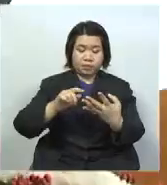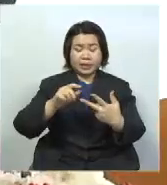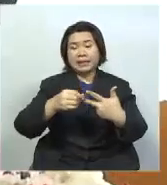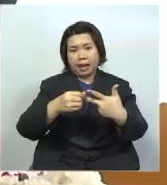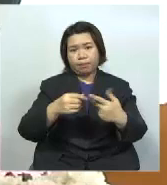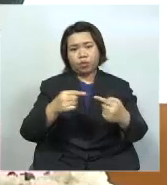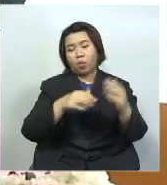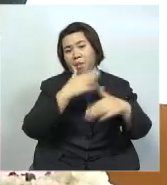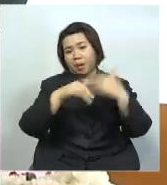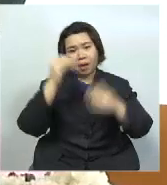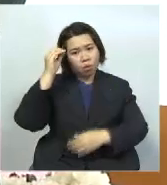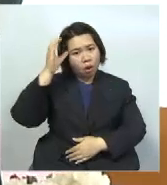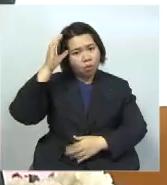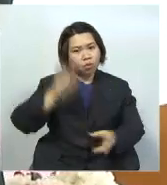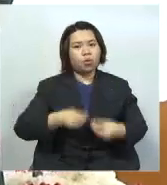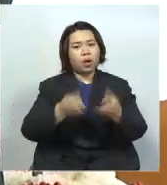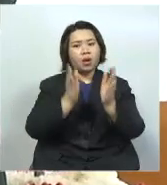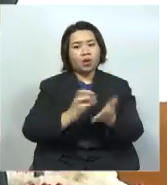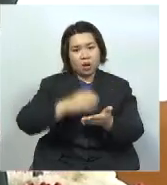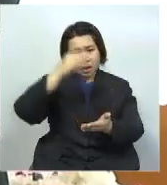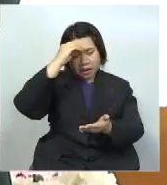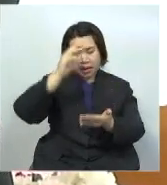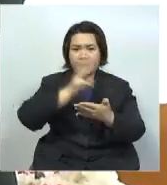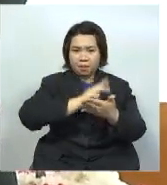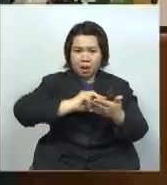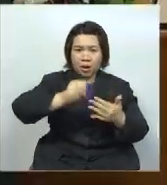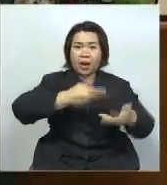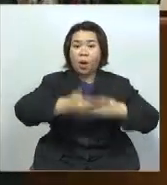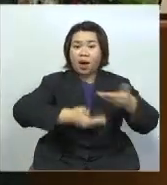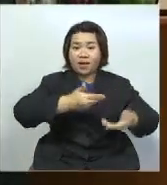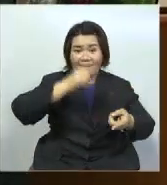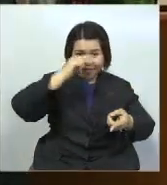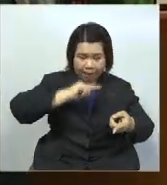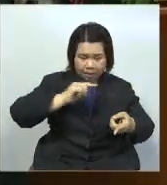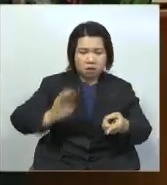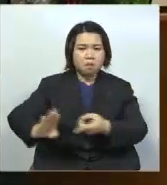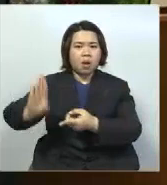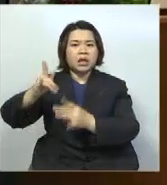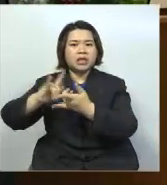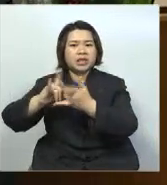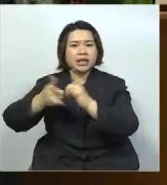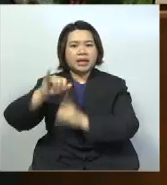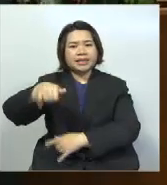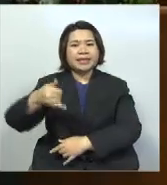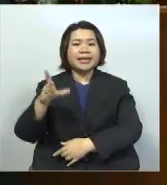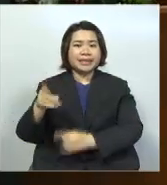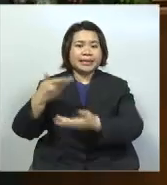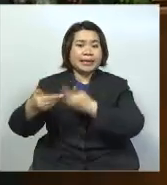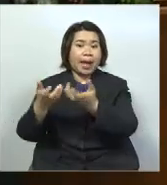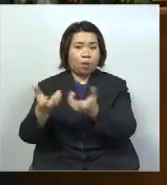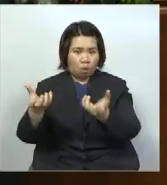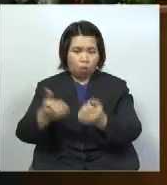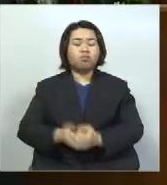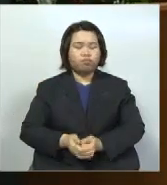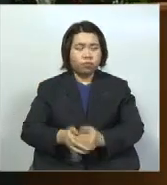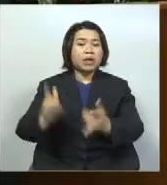ภาพและให้องค์ความรู้กับนักศึกษาระหว่างมหาวิทยาลัยหอการค้าไทยกับบริษัท Central JD Commerce จำกัด